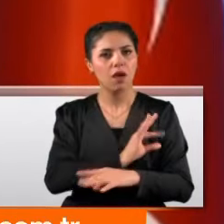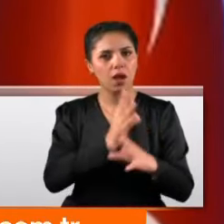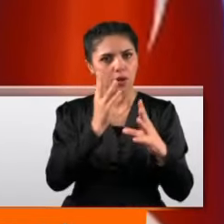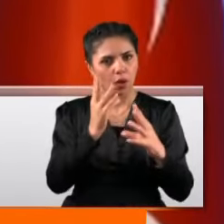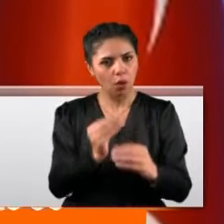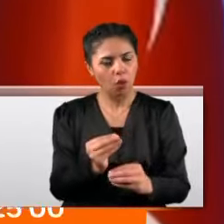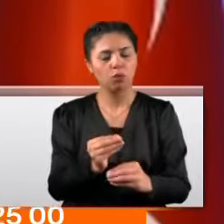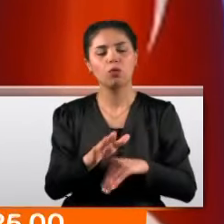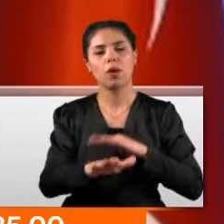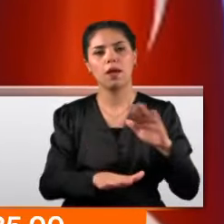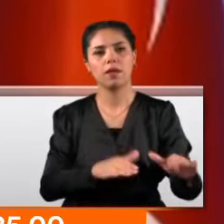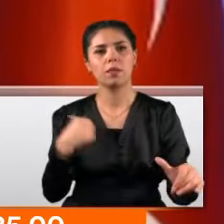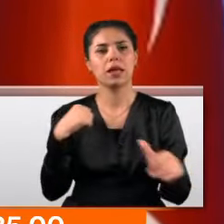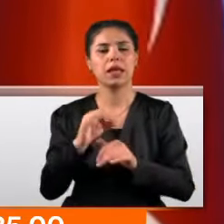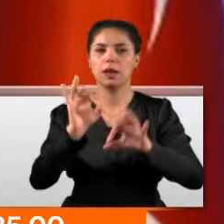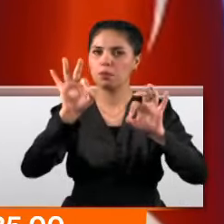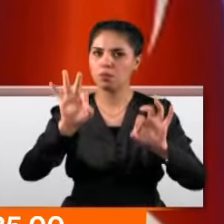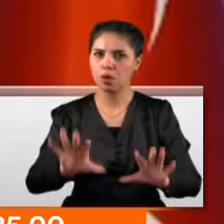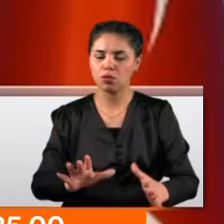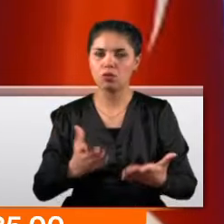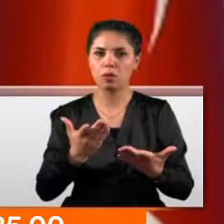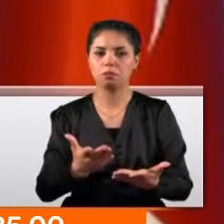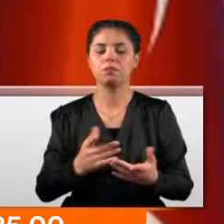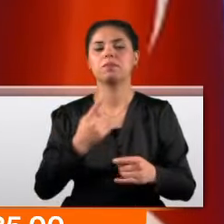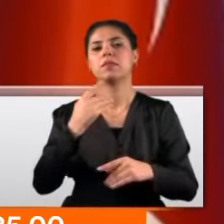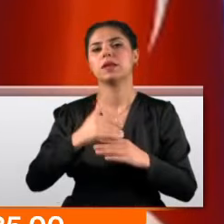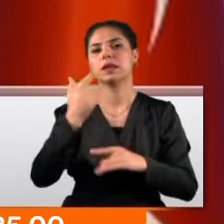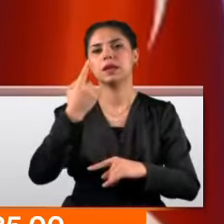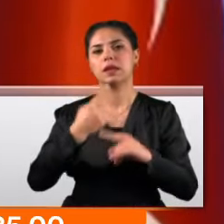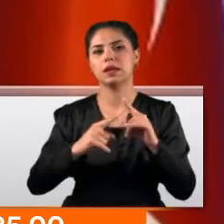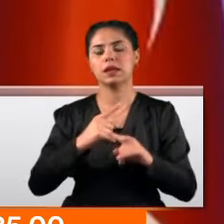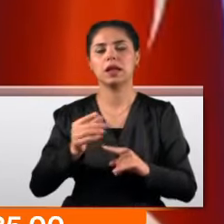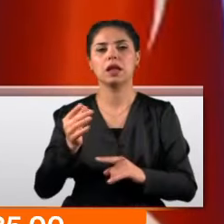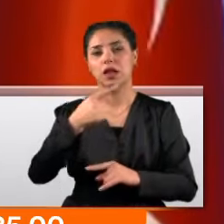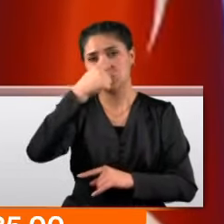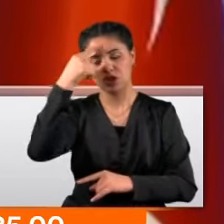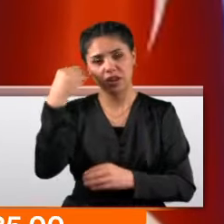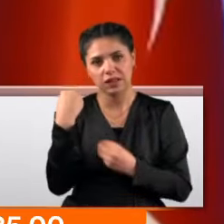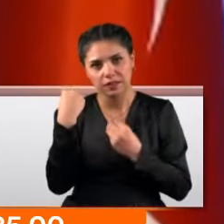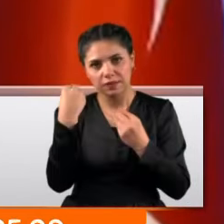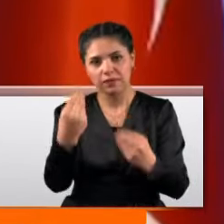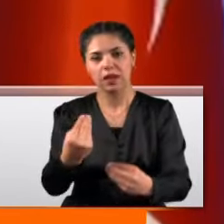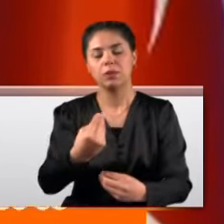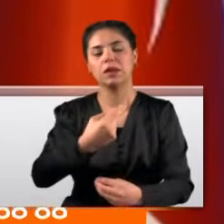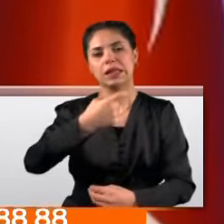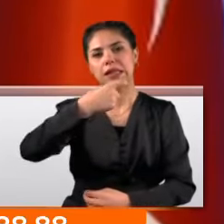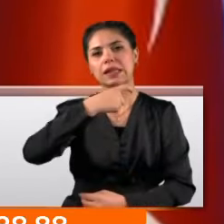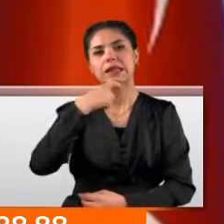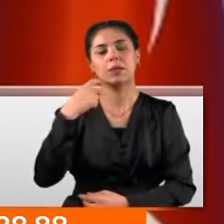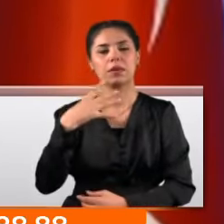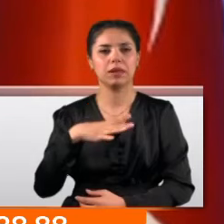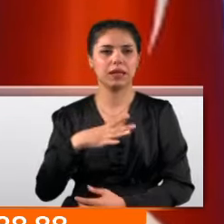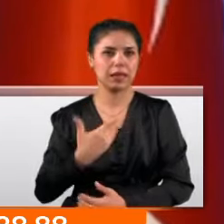temaslara yeniden başlanması ve diplomasiye şans tanınması en samimi